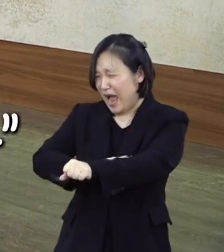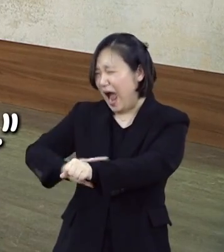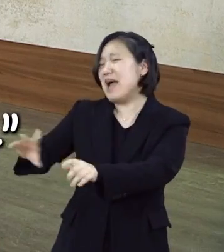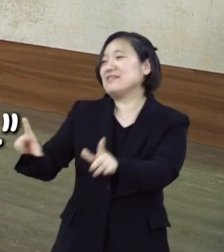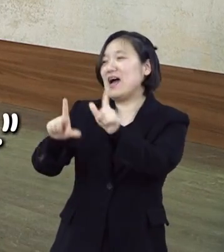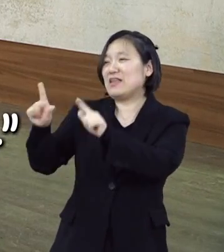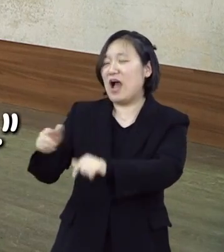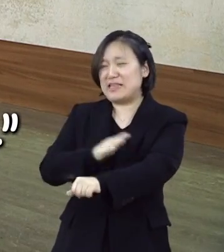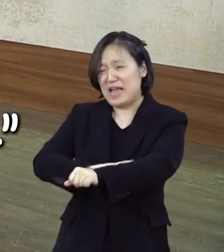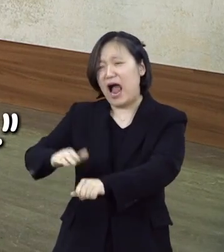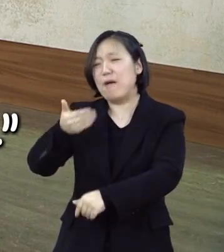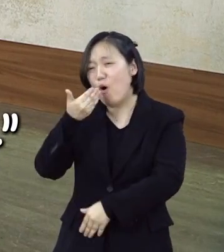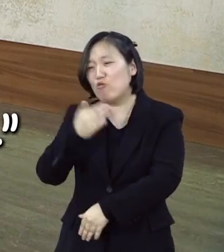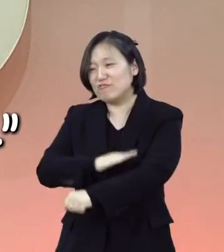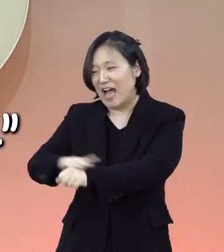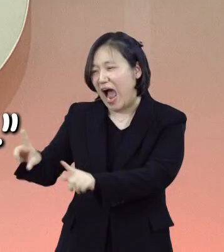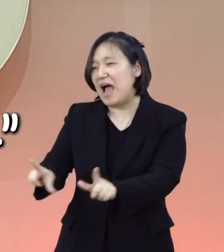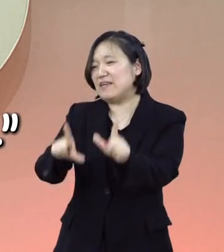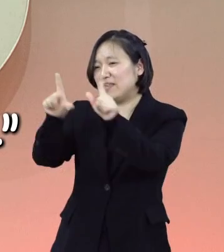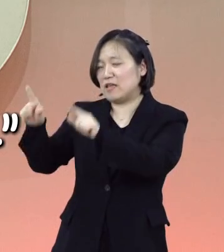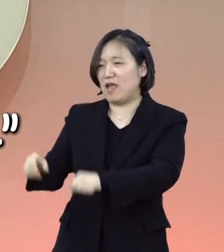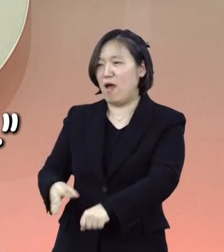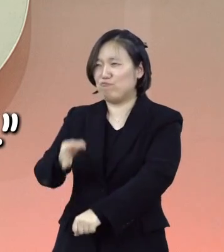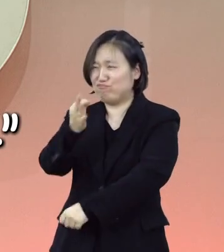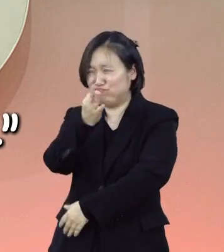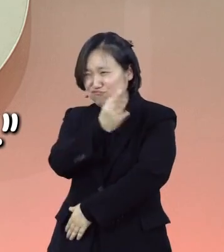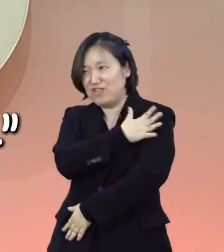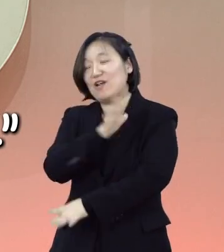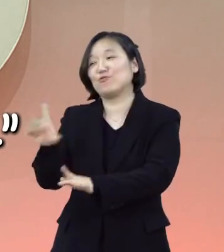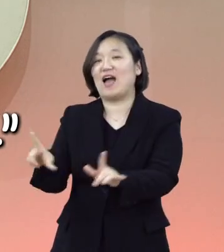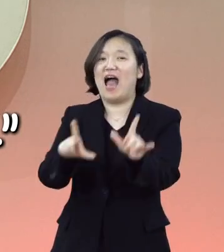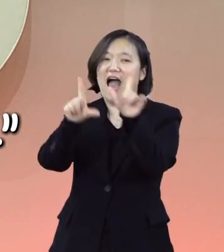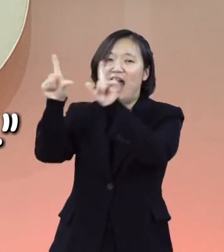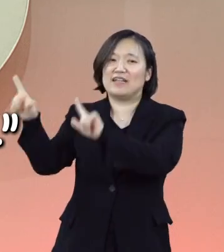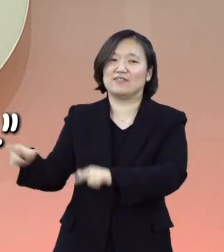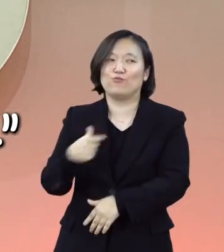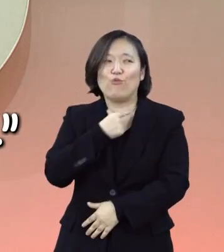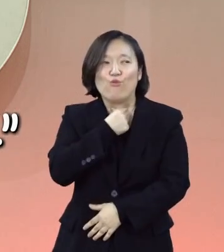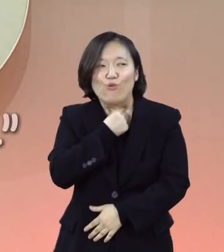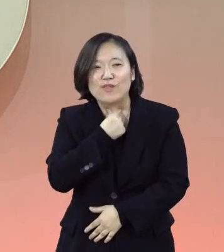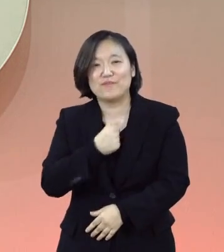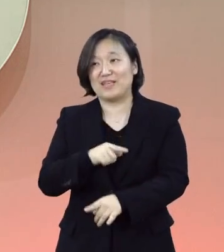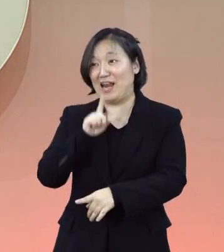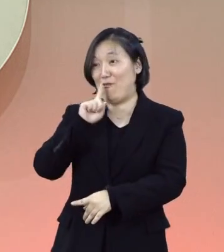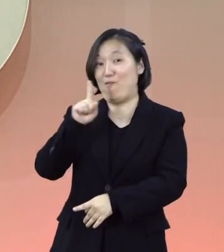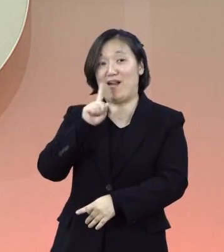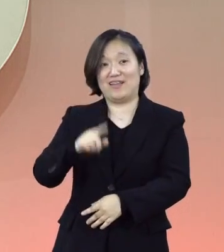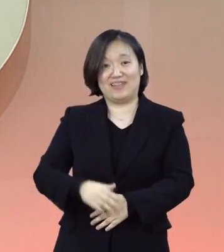소원입니다 라고 빌었다고 합니다. 평생 잘 먹고 잘 사는 게 제 소원입니다